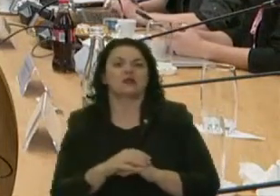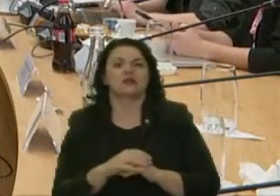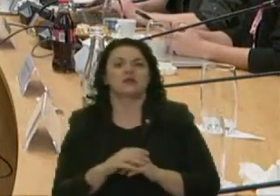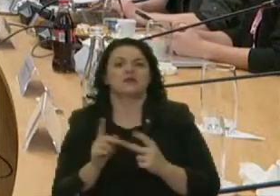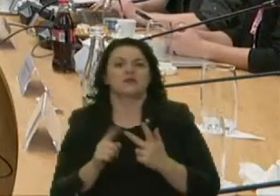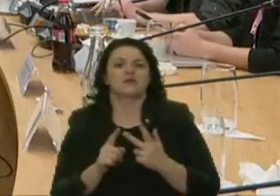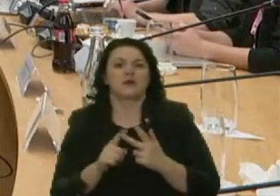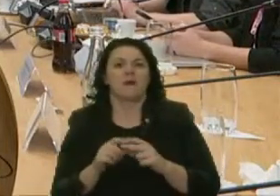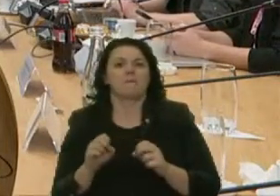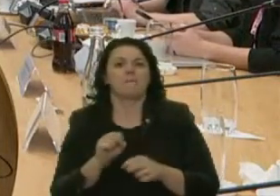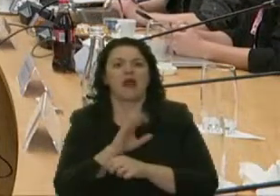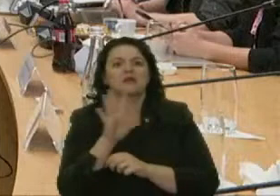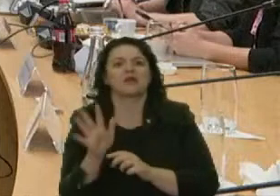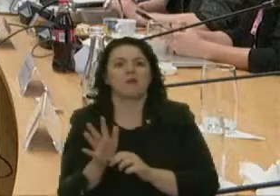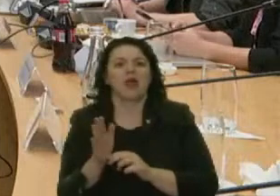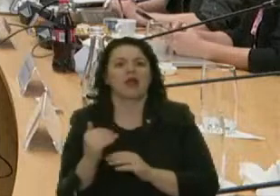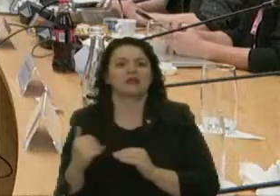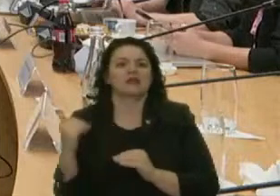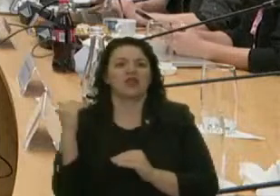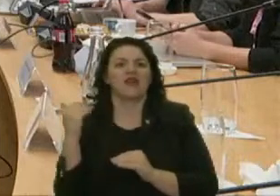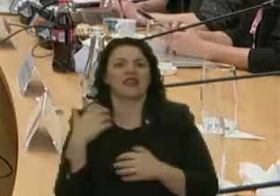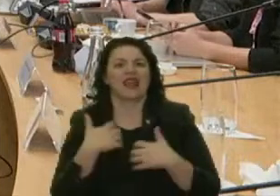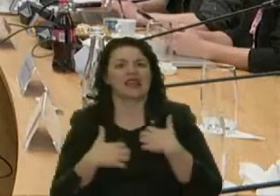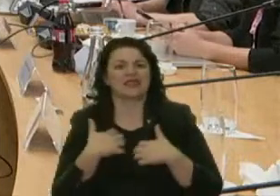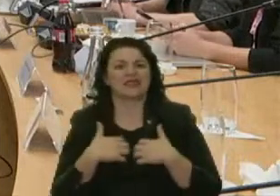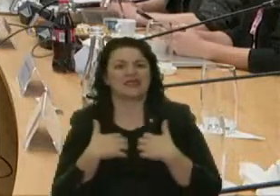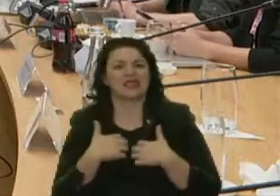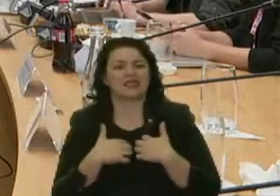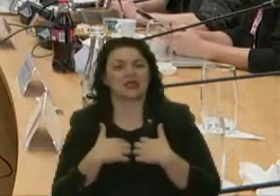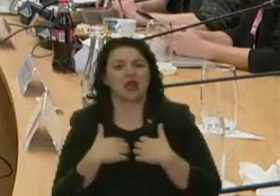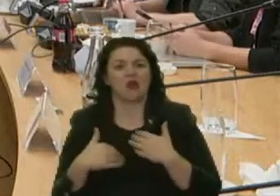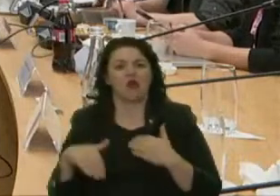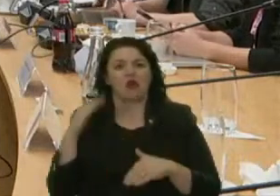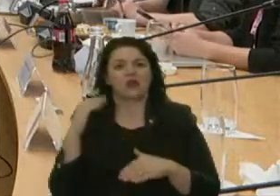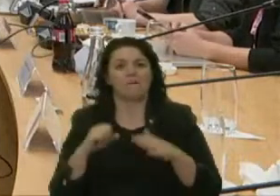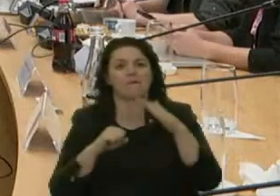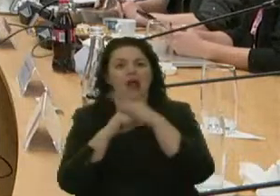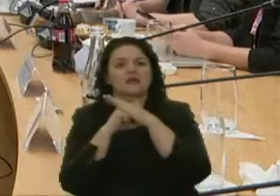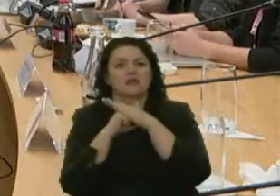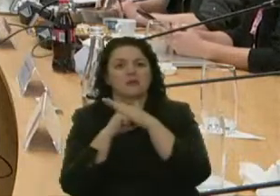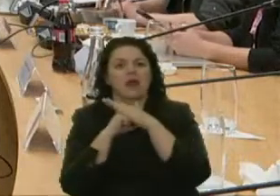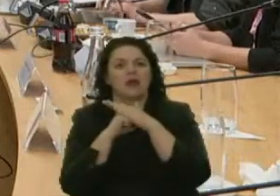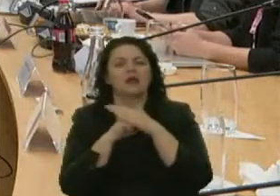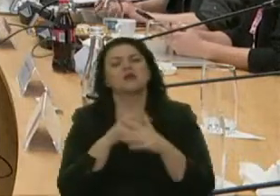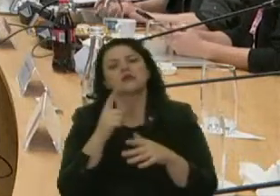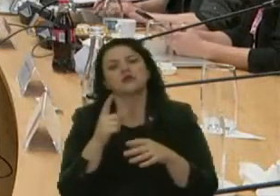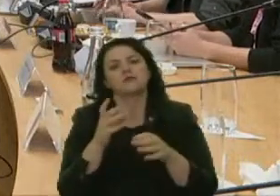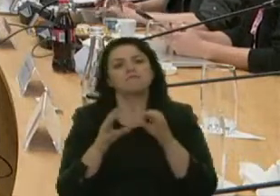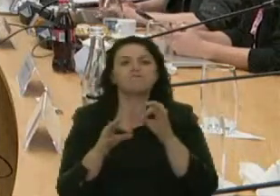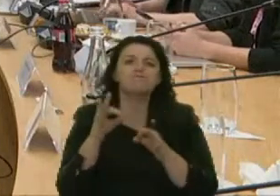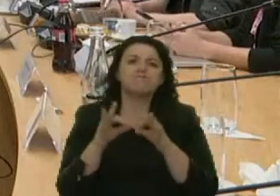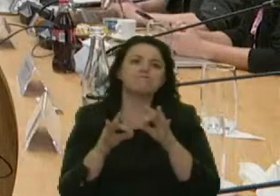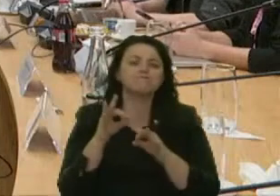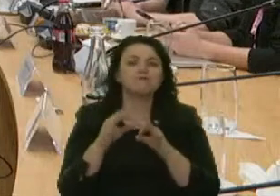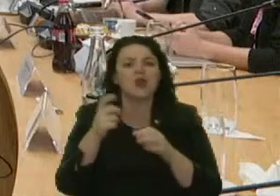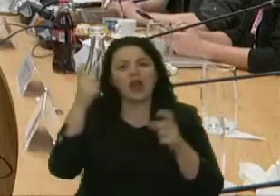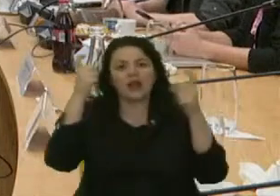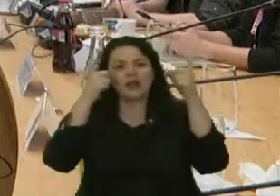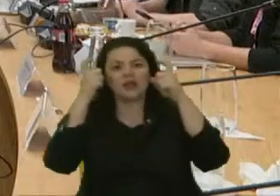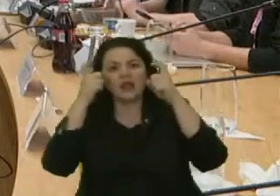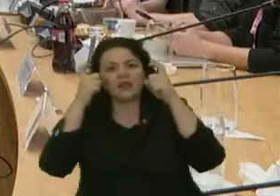pandemiei a ridicat un alt nivel de anxietate la cote maxime și reflecția asupra gestiunii situațiilor de crize